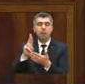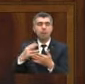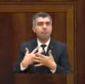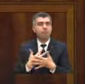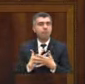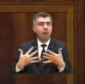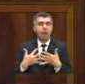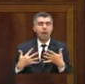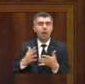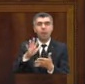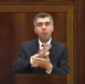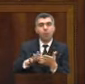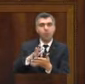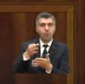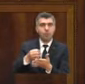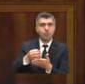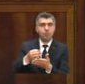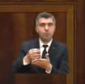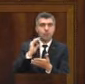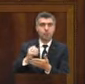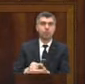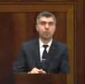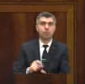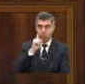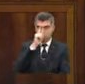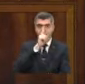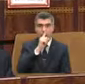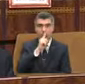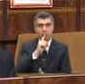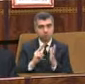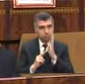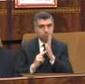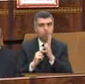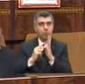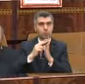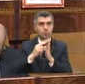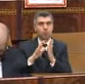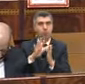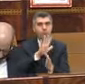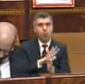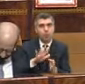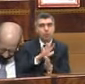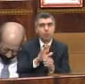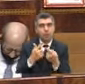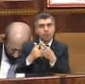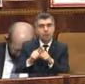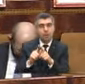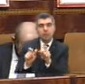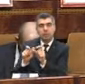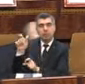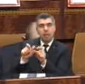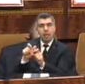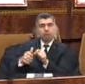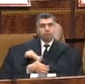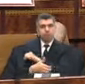للمغرب وللمغاربة، وهي ستؤدي إن شاء الله تدريجيا إلى تحسين ظروف عيش المواطنين